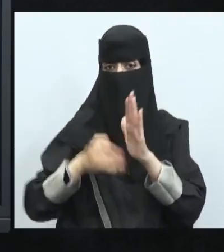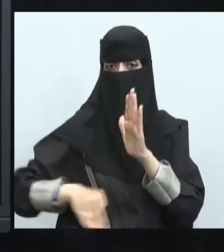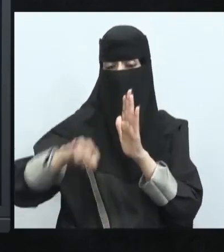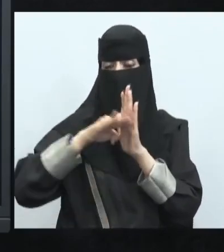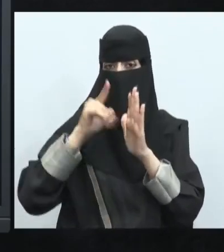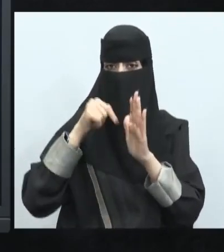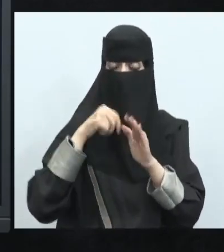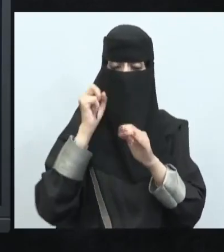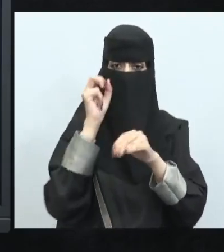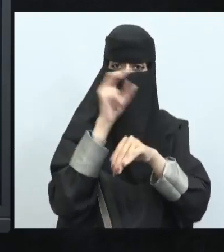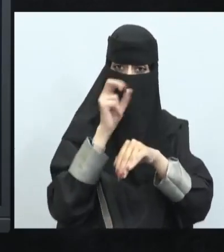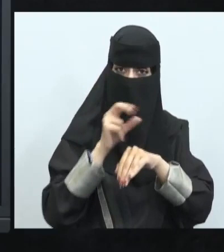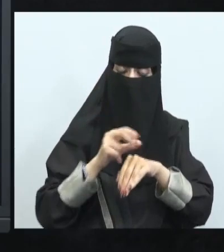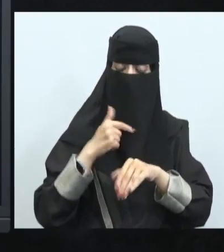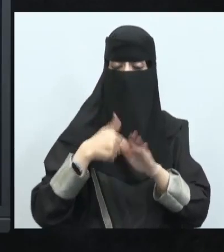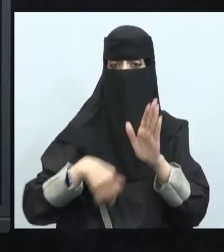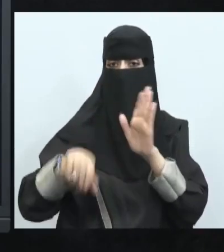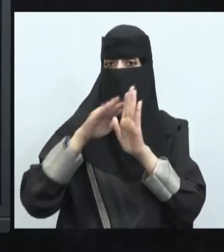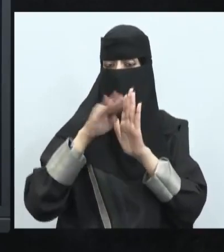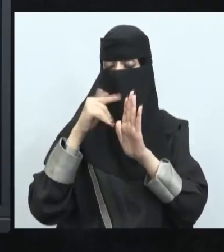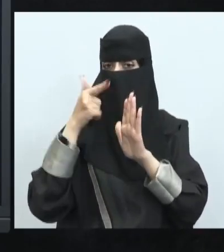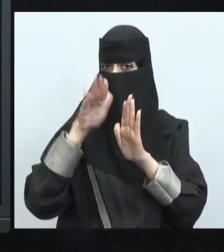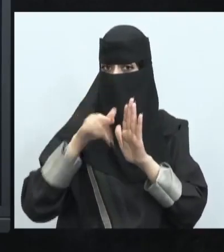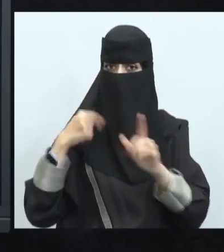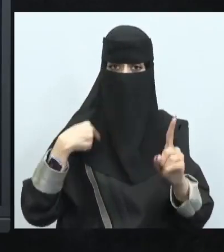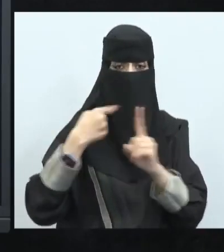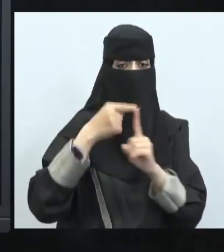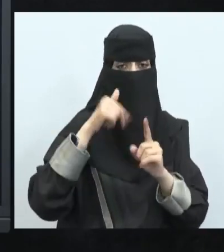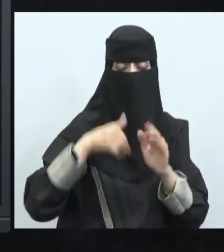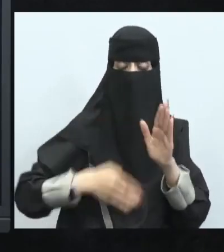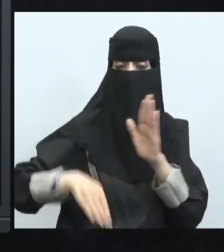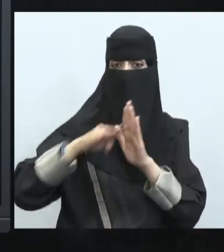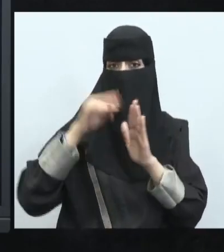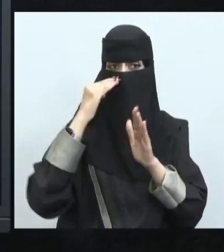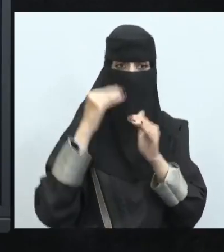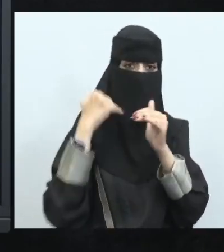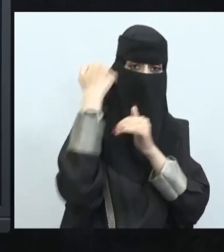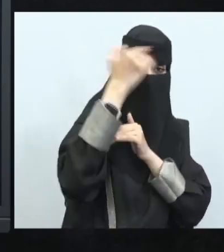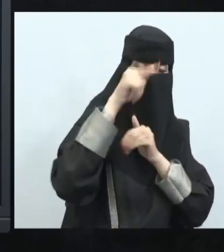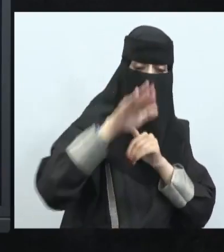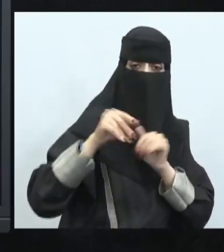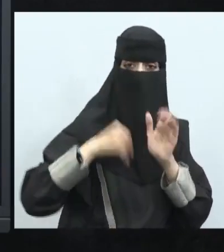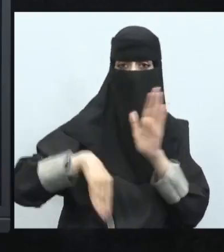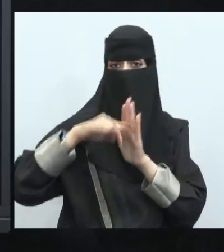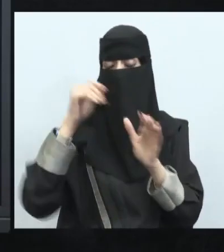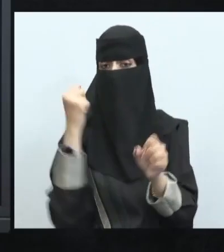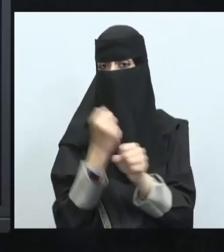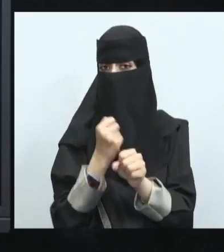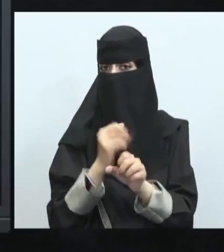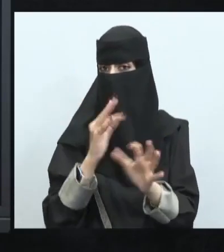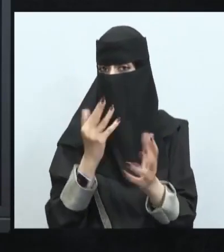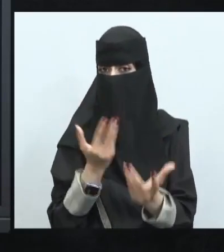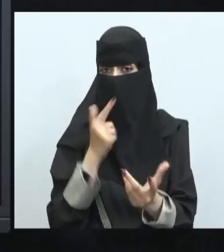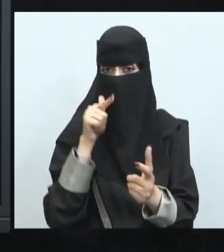مستوى التعليمات على مستوى ايضا الاهداف على مستوى رؤيه على مستوى الوظائف لذلك